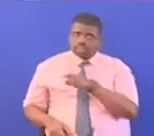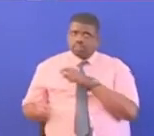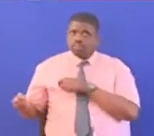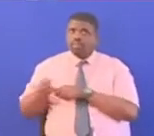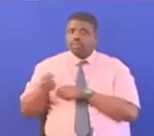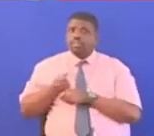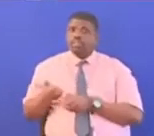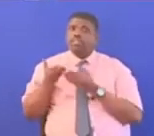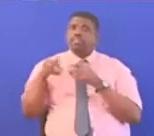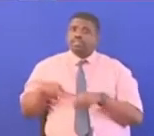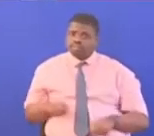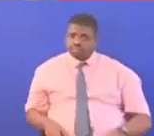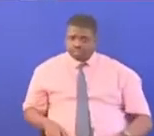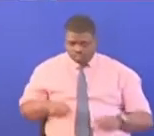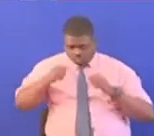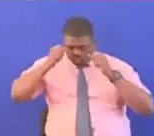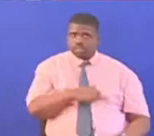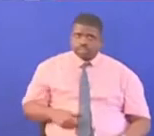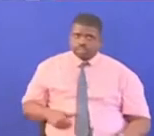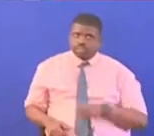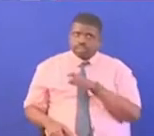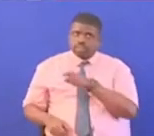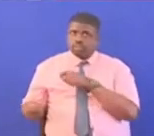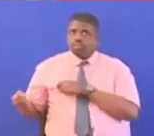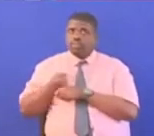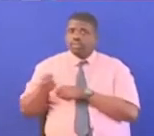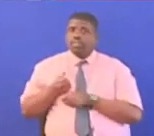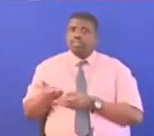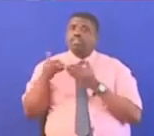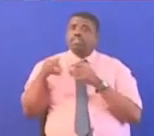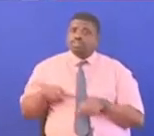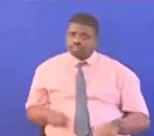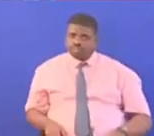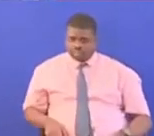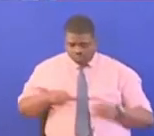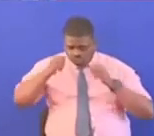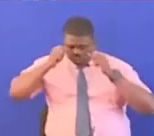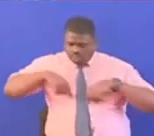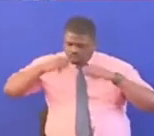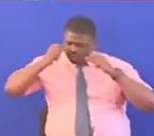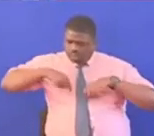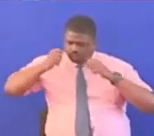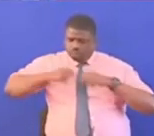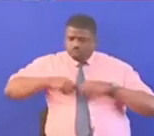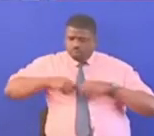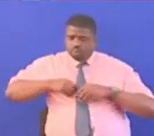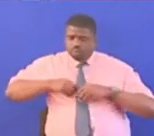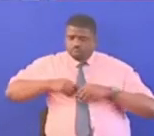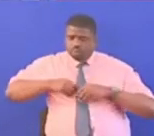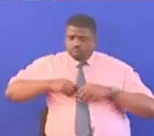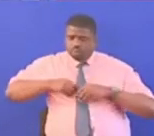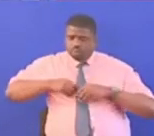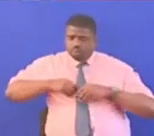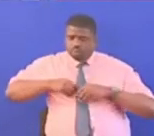sasa. Kimekuwa ni kilio cha muda mrefu sana cha watu nika sasa. Kimekuwa ni kilio cha muda mrefu sana cha watu.